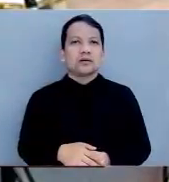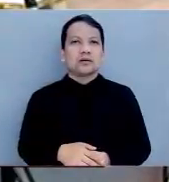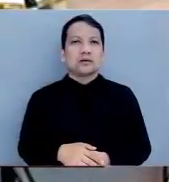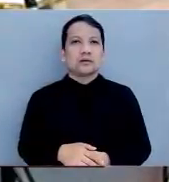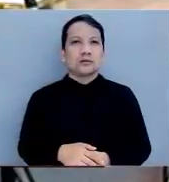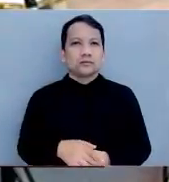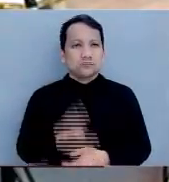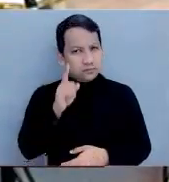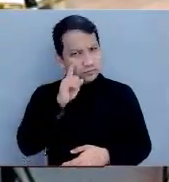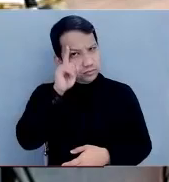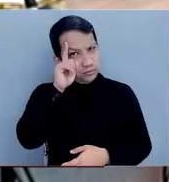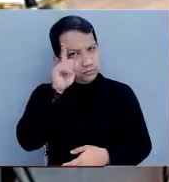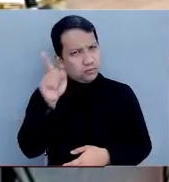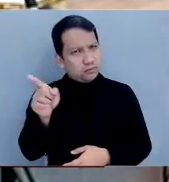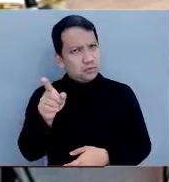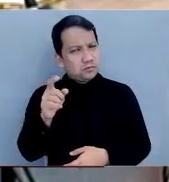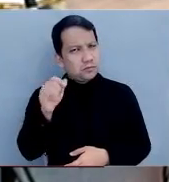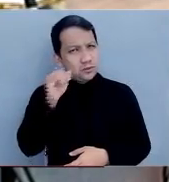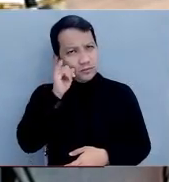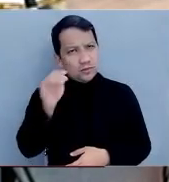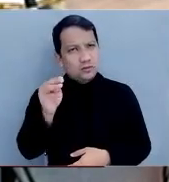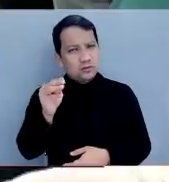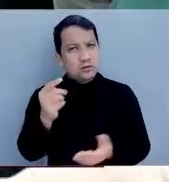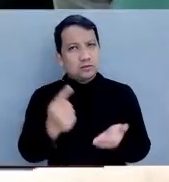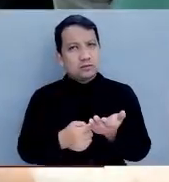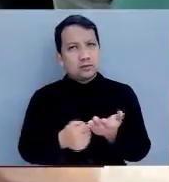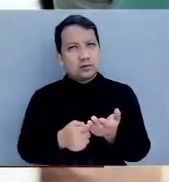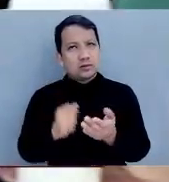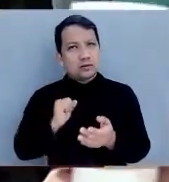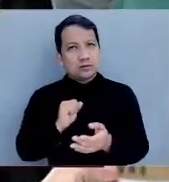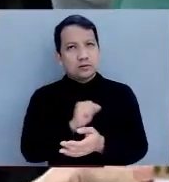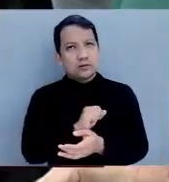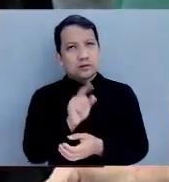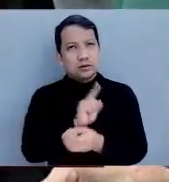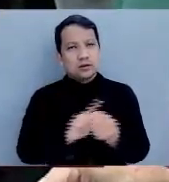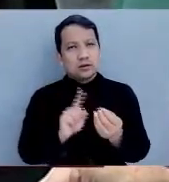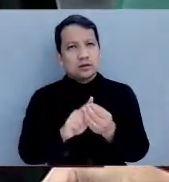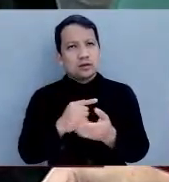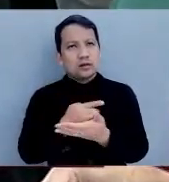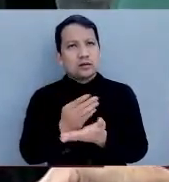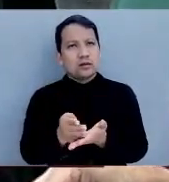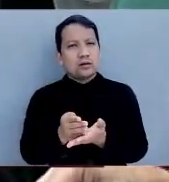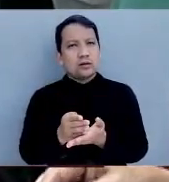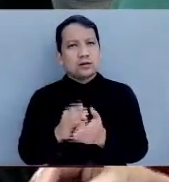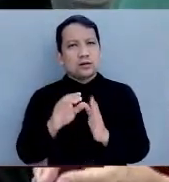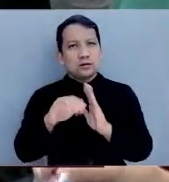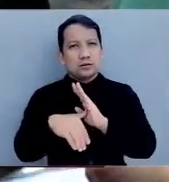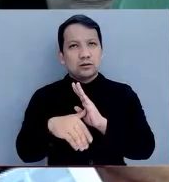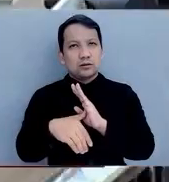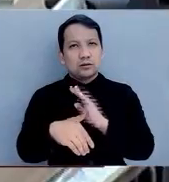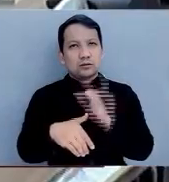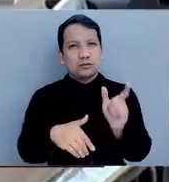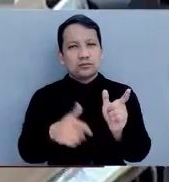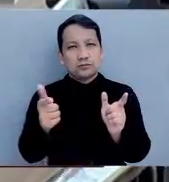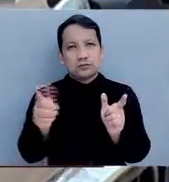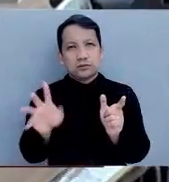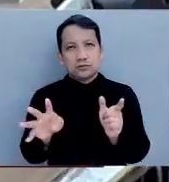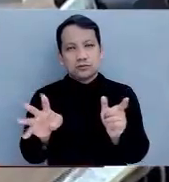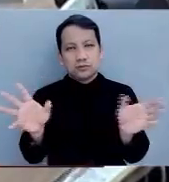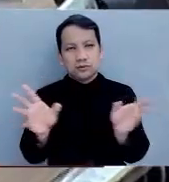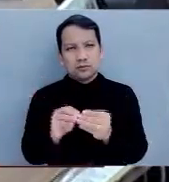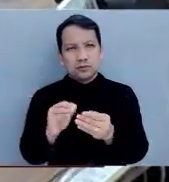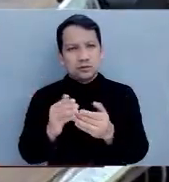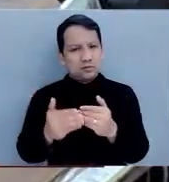Tumaas ang kilay ni Senator Amy Marcos sa pagdinig kanina sa Senado para sa panukalang budget ng Commission on Elections sa 2024. Nalalakihan